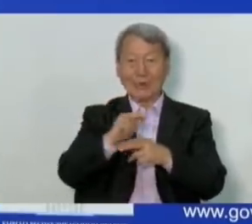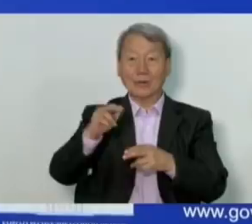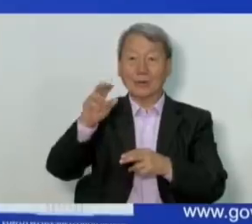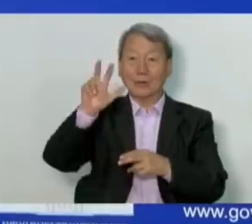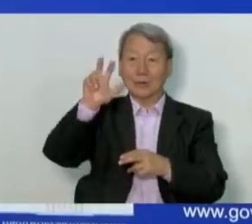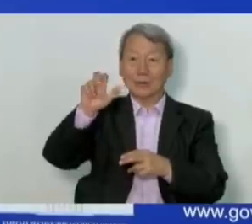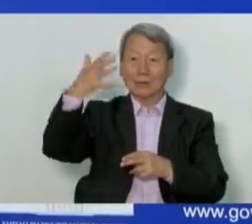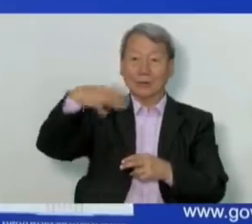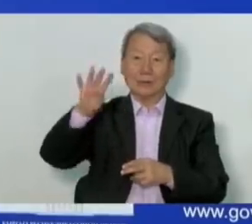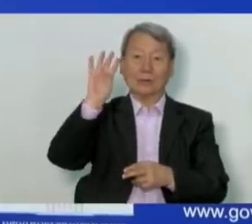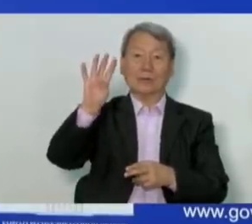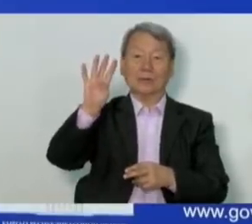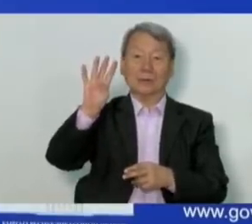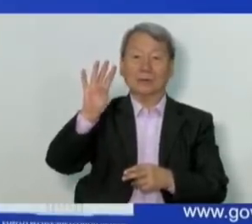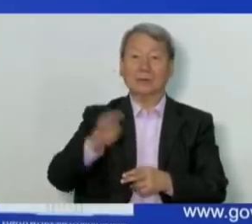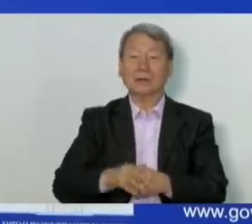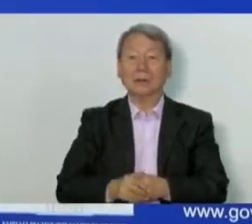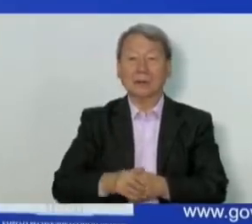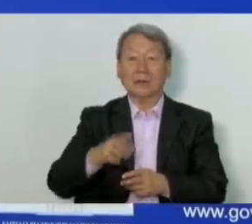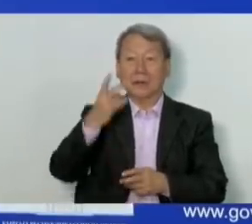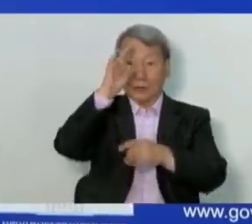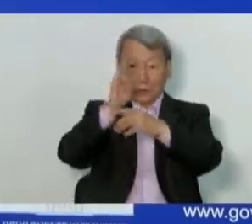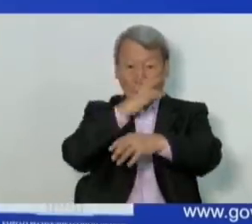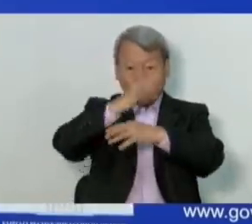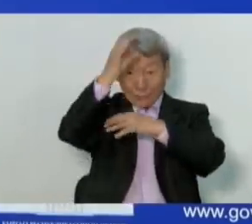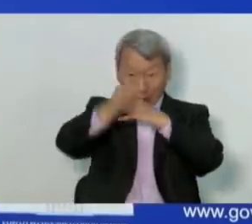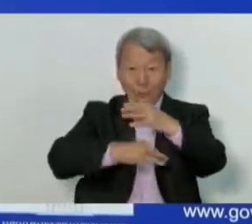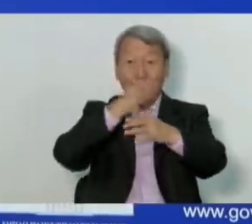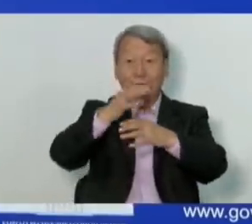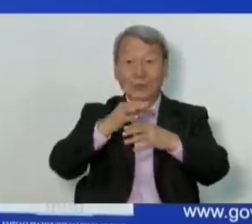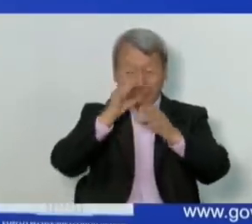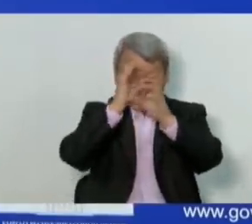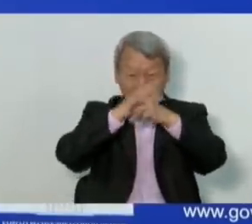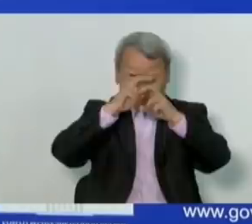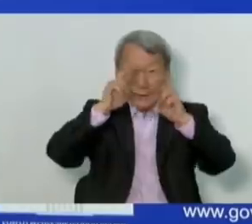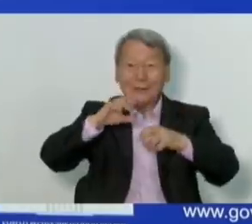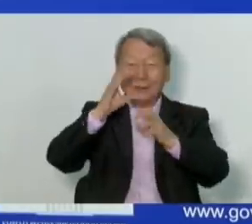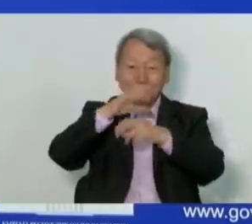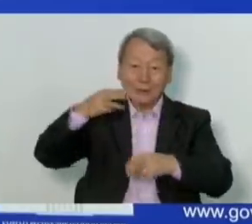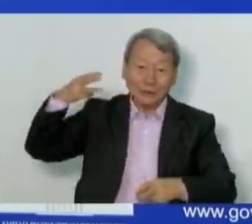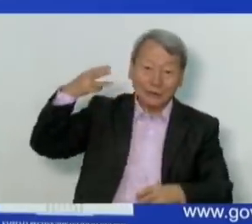354. Бір сұтқа ічінде цасалған үзілдөлөрдің саны